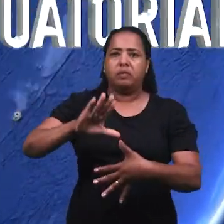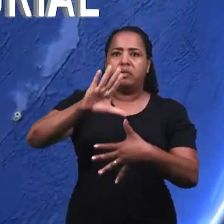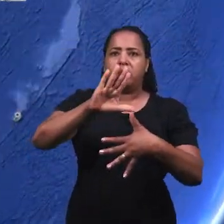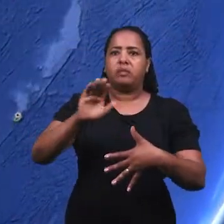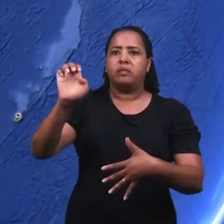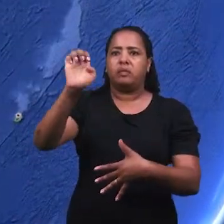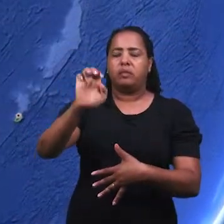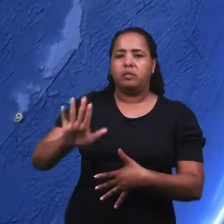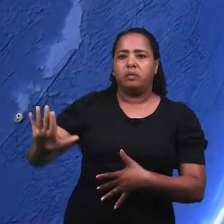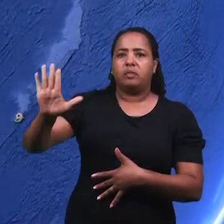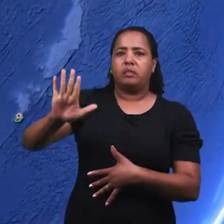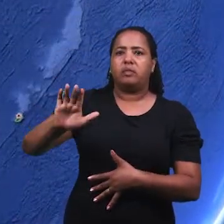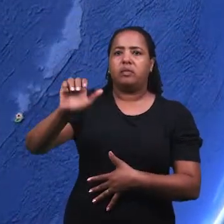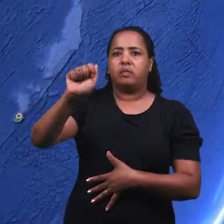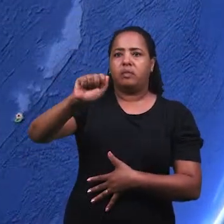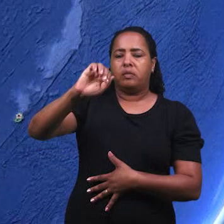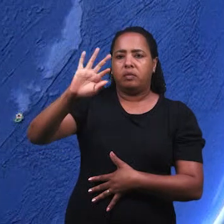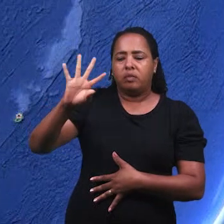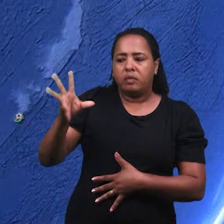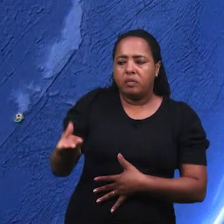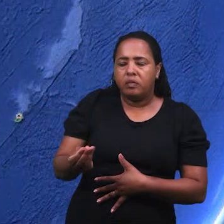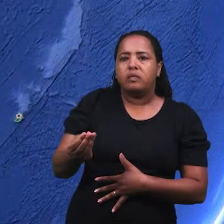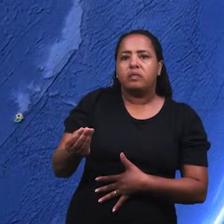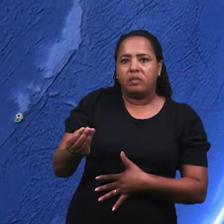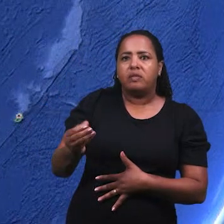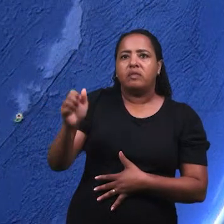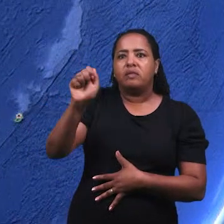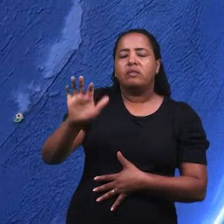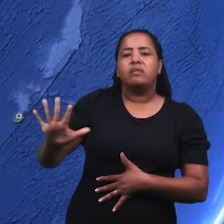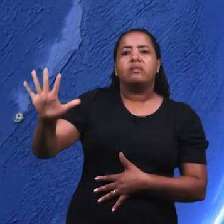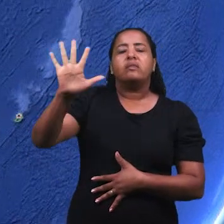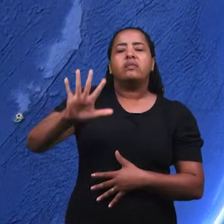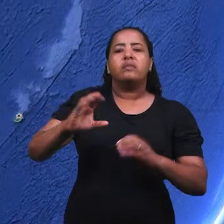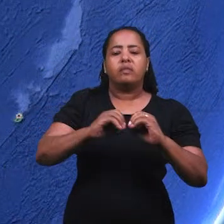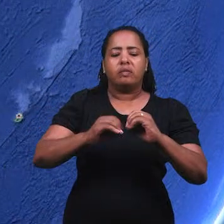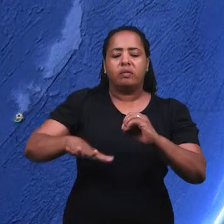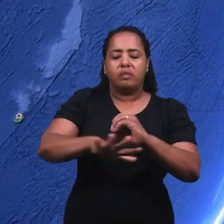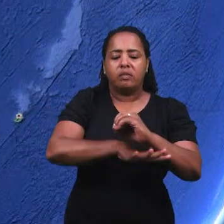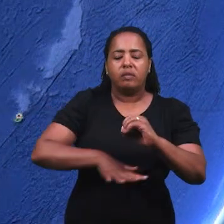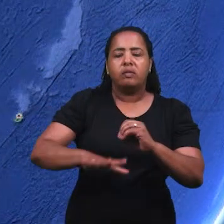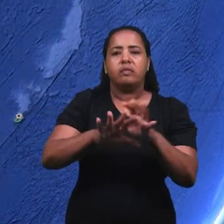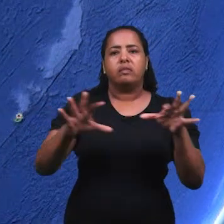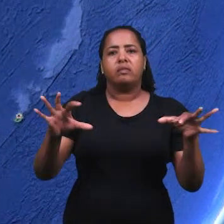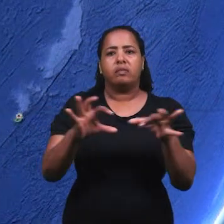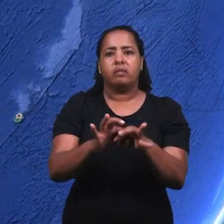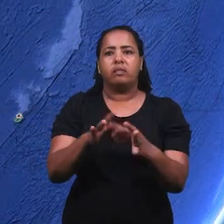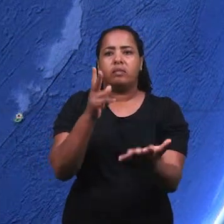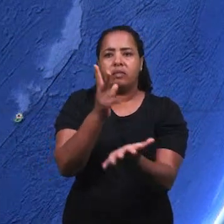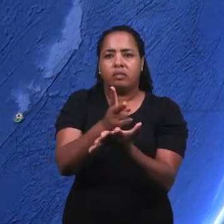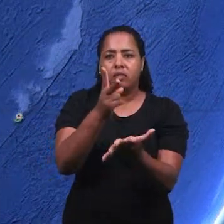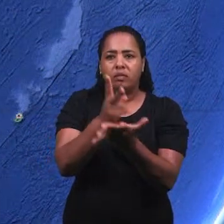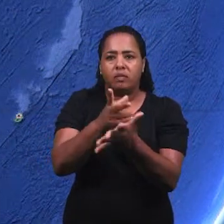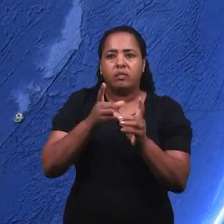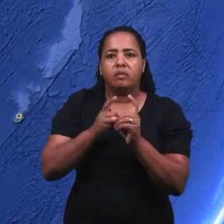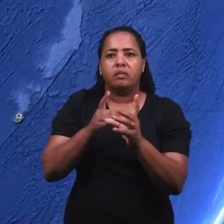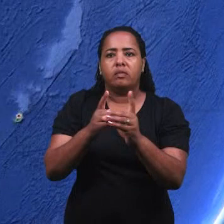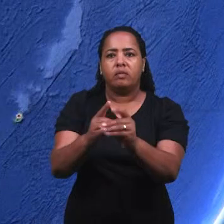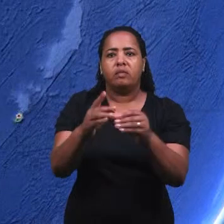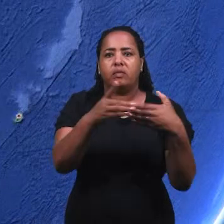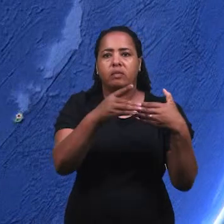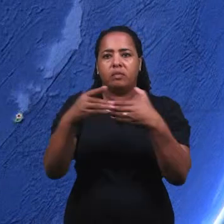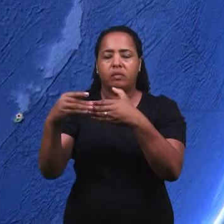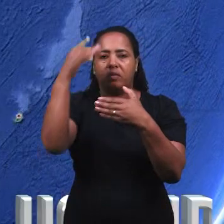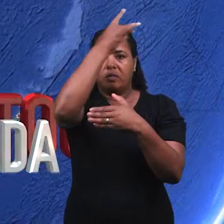trois Amériques, Europe, Afrique, Asie et Océanie, connectées par la même doctrine, par la direction